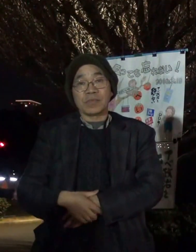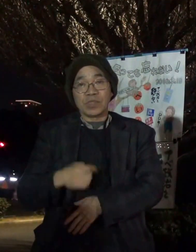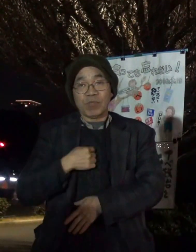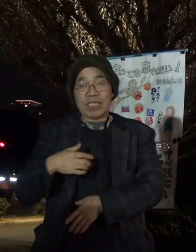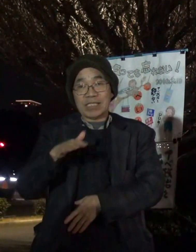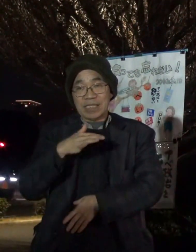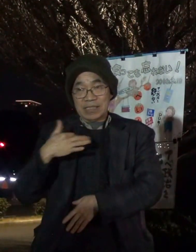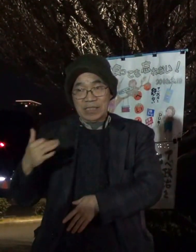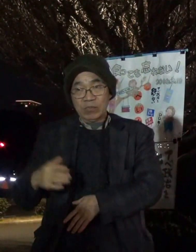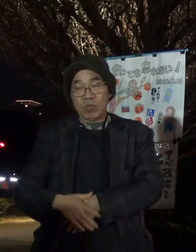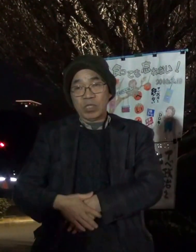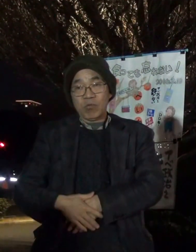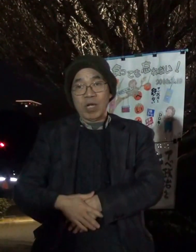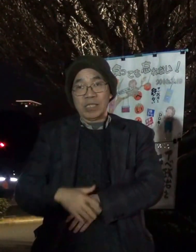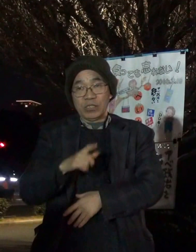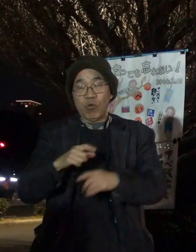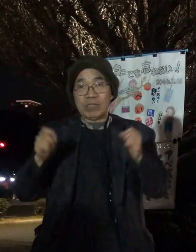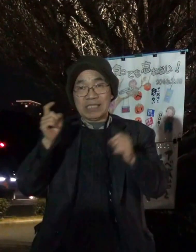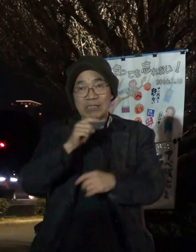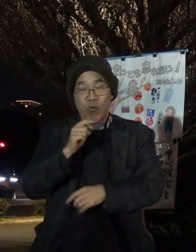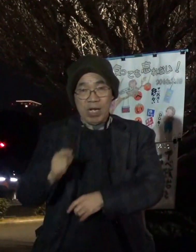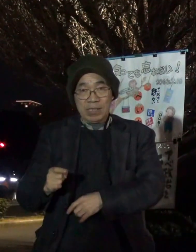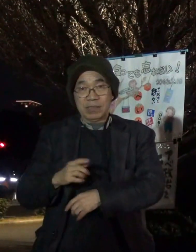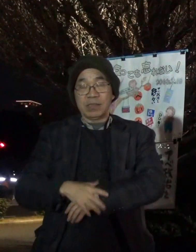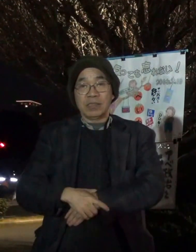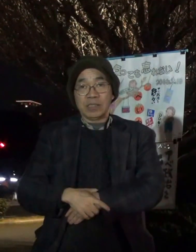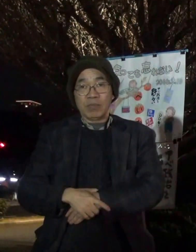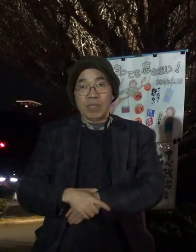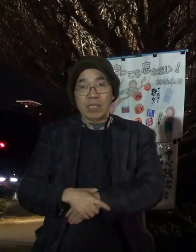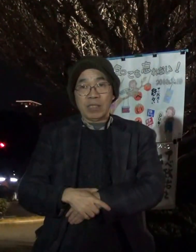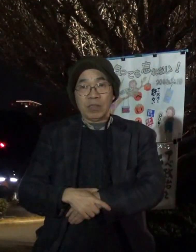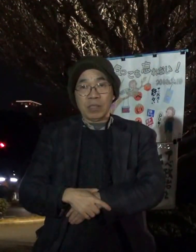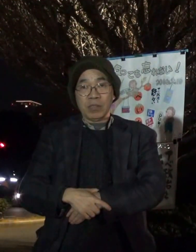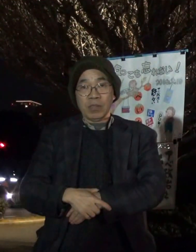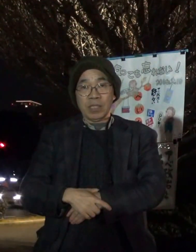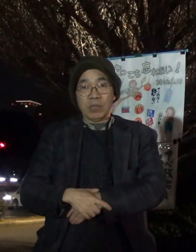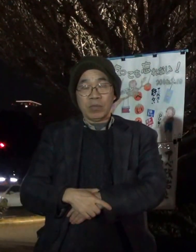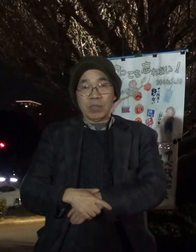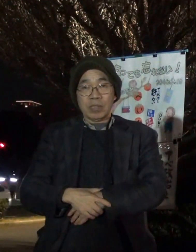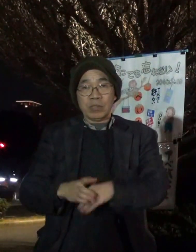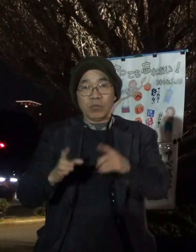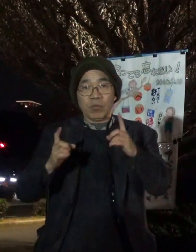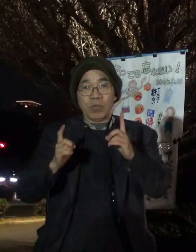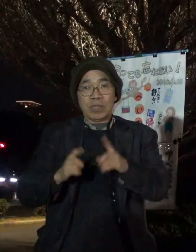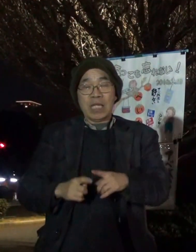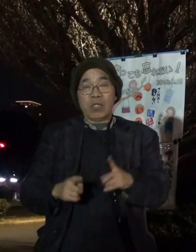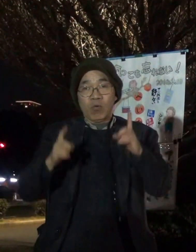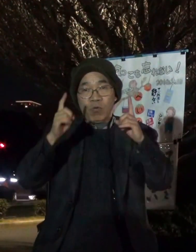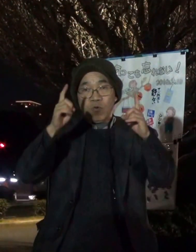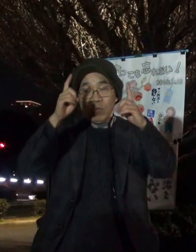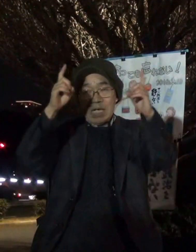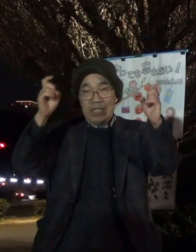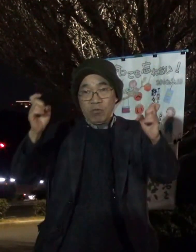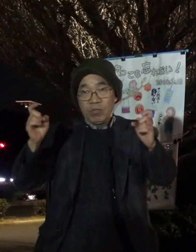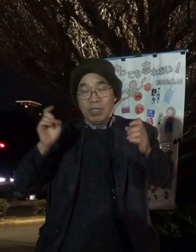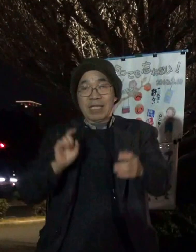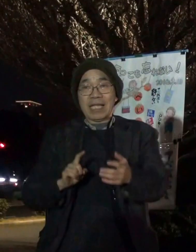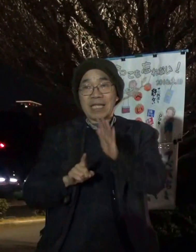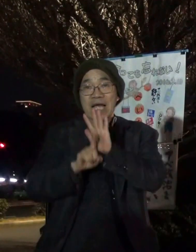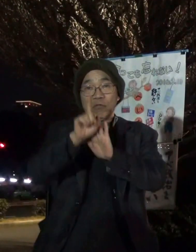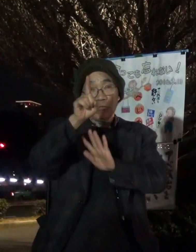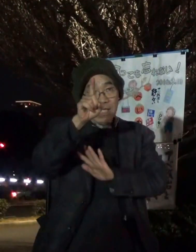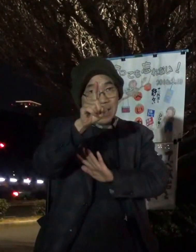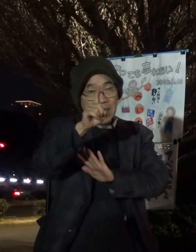私たち日本人は正しく選ばれた国会の代表者たちを通して行